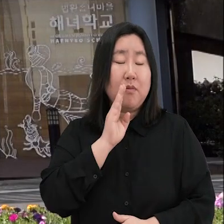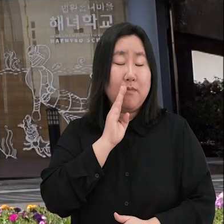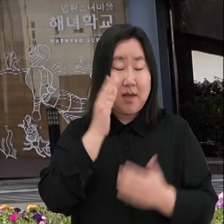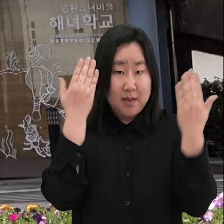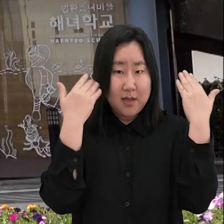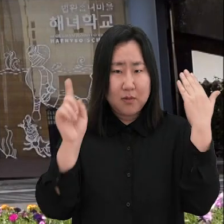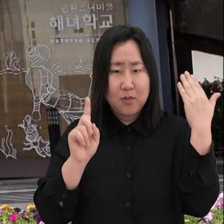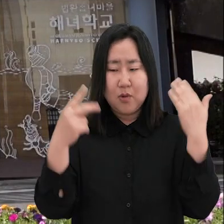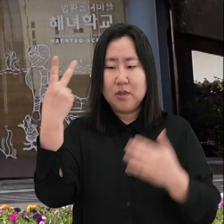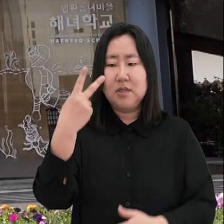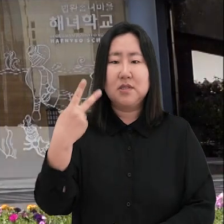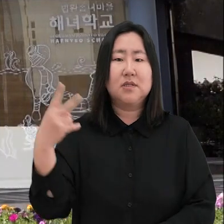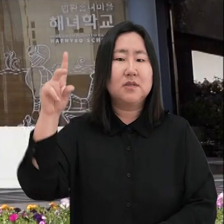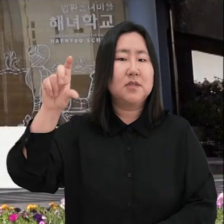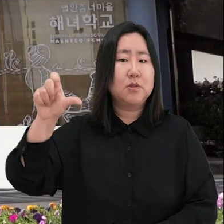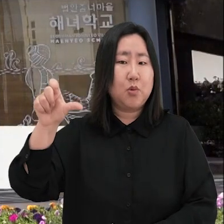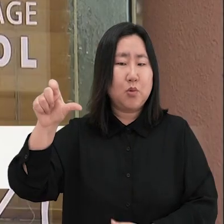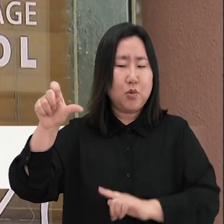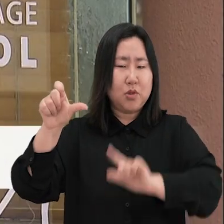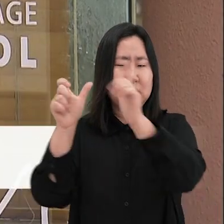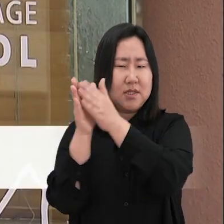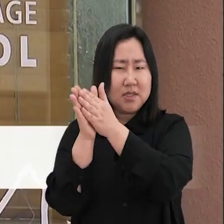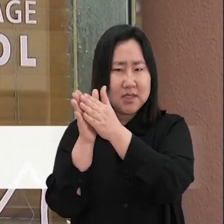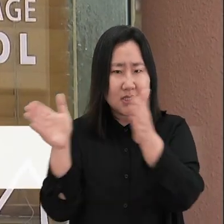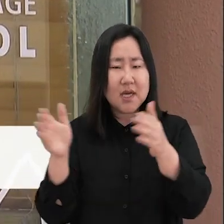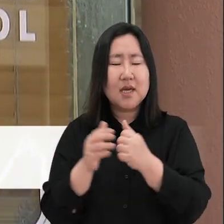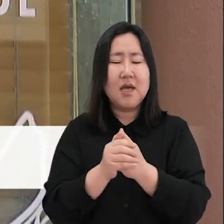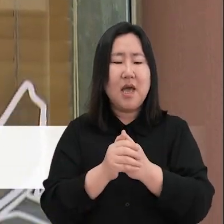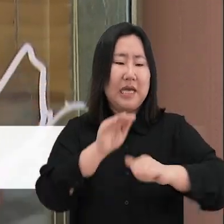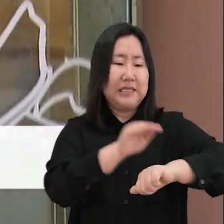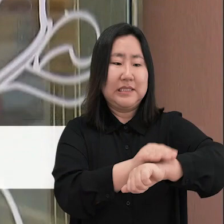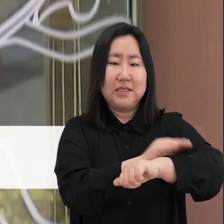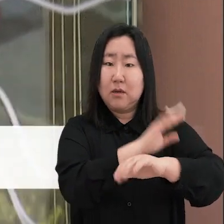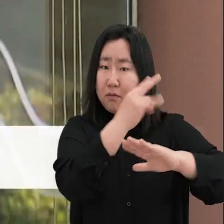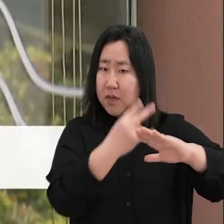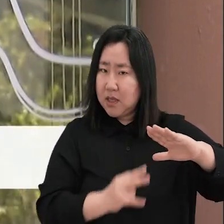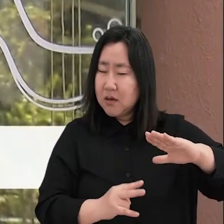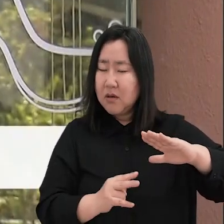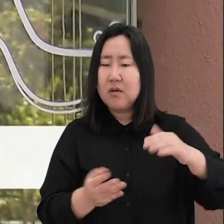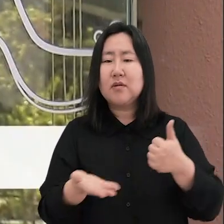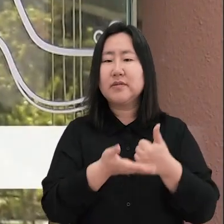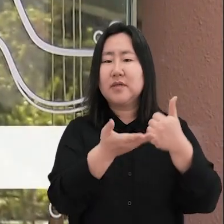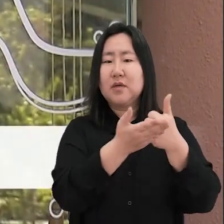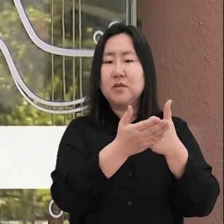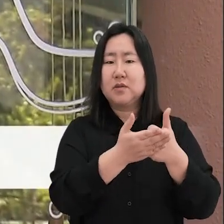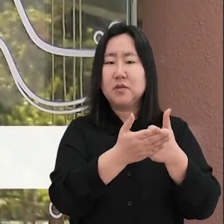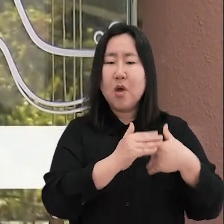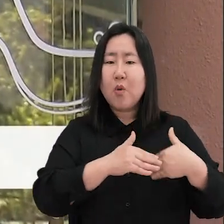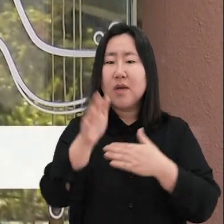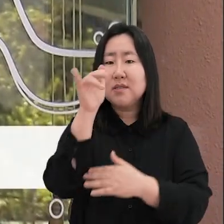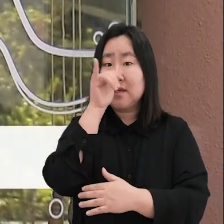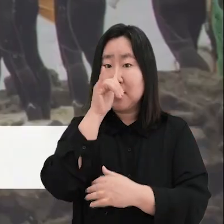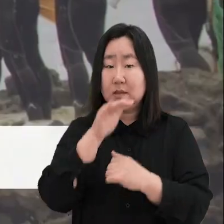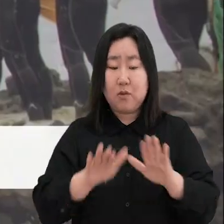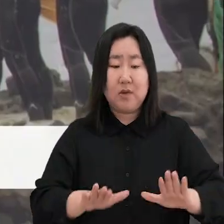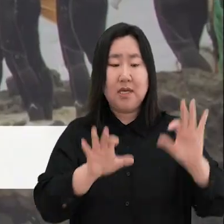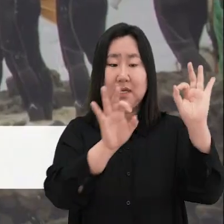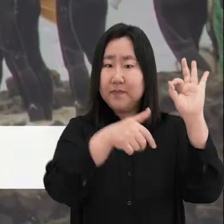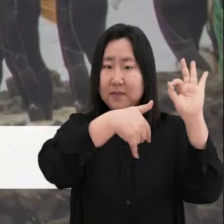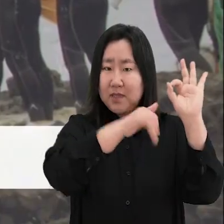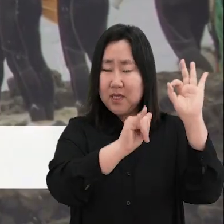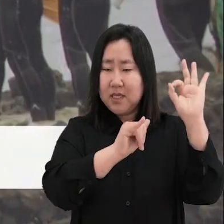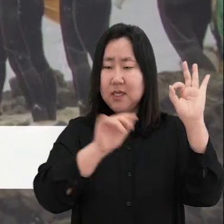여학교는 2015년 개교회 해마다 직업 해녀 양성과정을 운영하고 있는데요 올해 십기